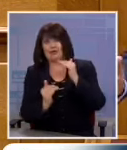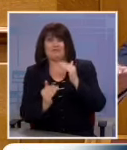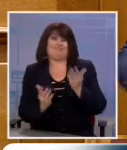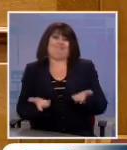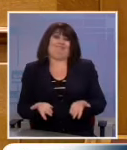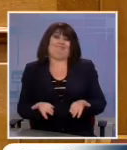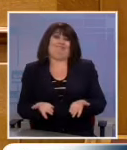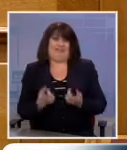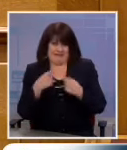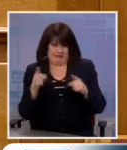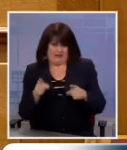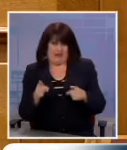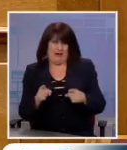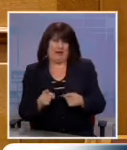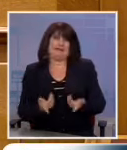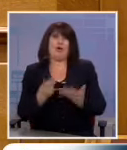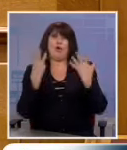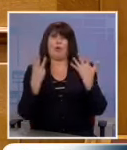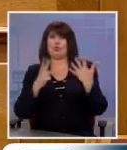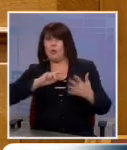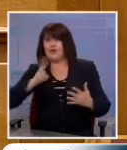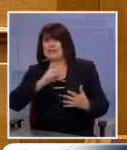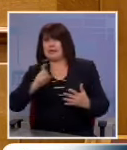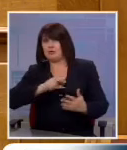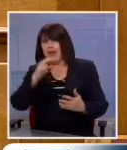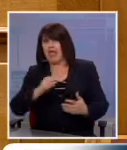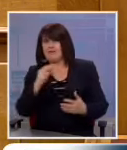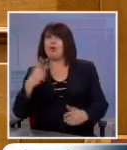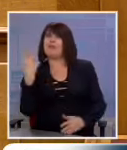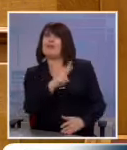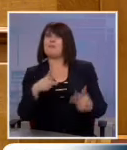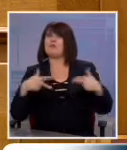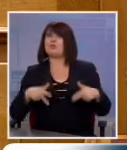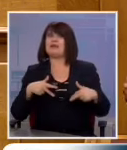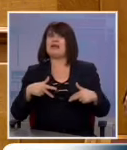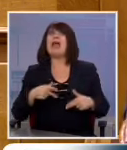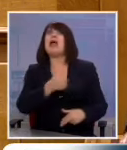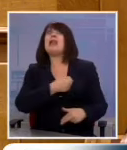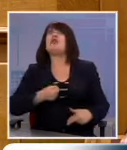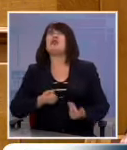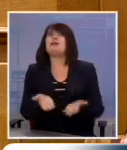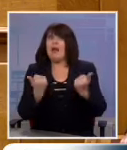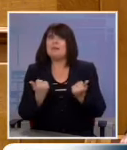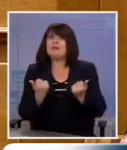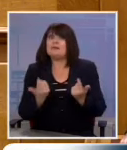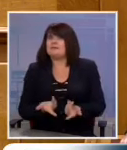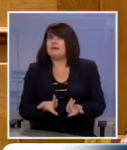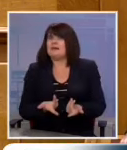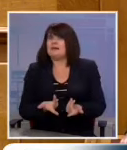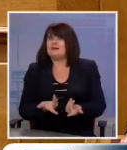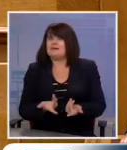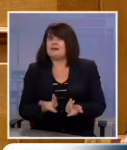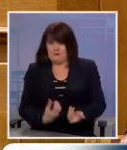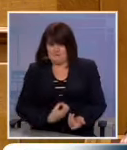κάτω, αυτά δηλαδή τα 8 δις που έχουν οι δικές σας προτάσεις δεν είναι λιτότητα.